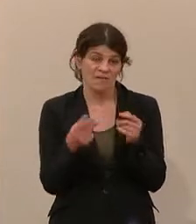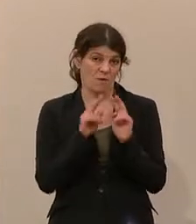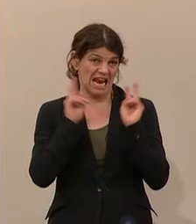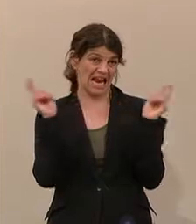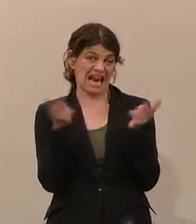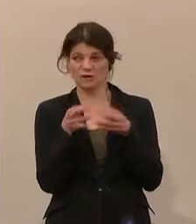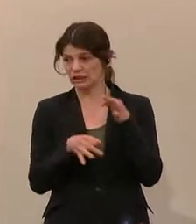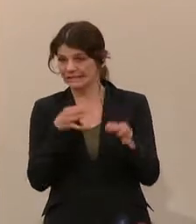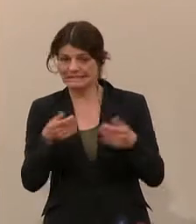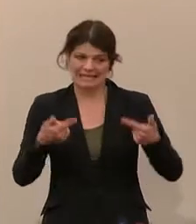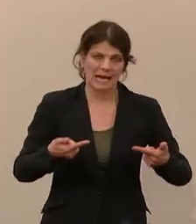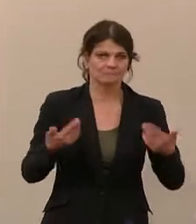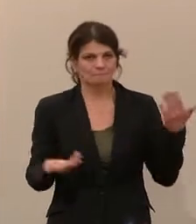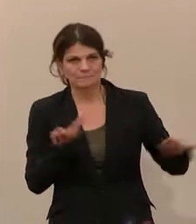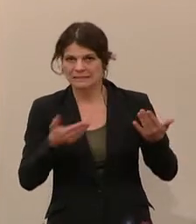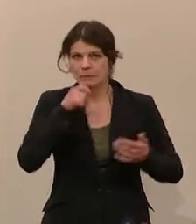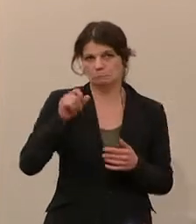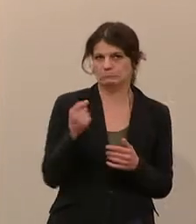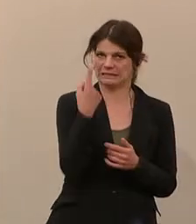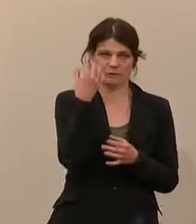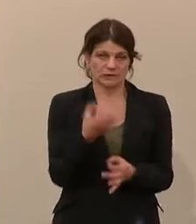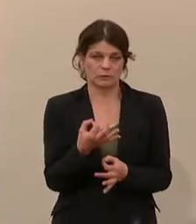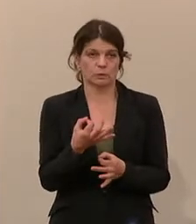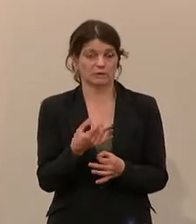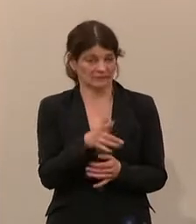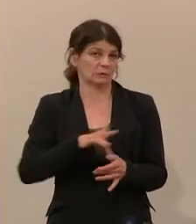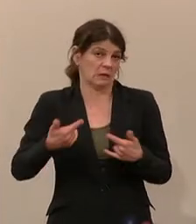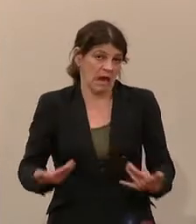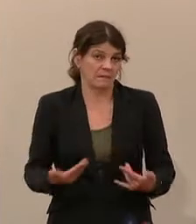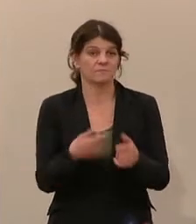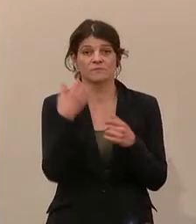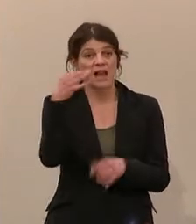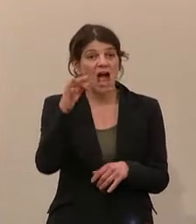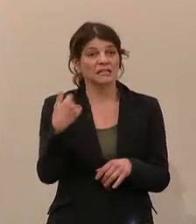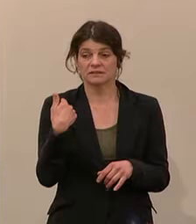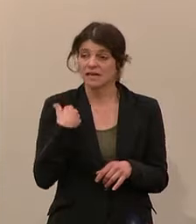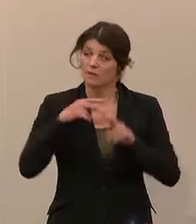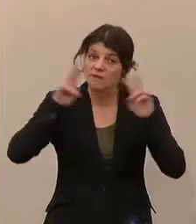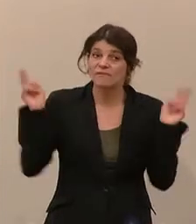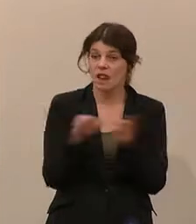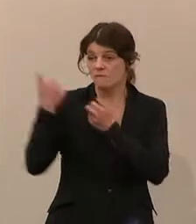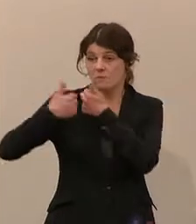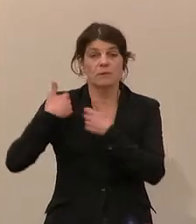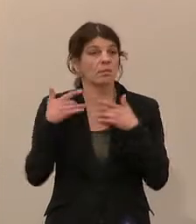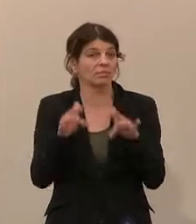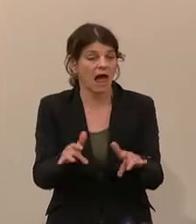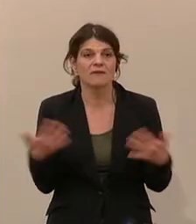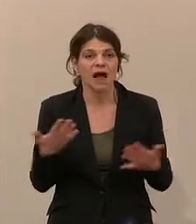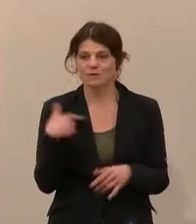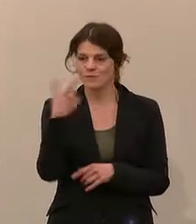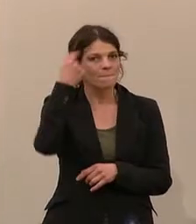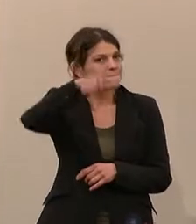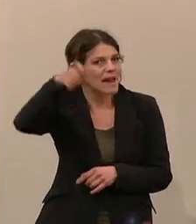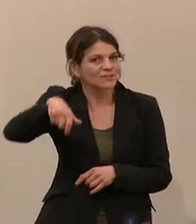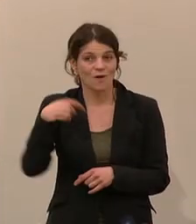von der Lage her nicht besonders gut positioniert ist. Das einzige Asset, das wir im weltweiten Wettbewerb haben, sind unsere Menschen,